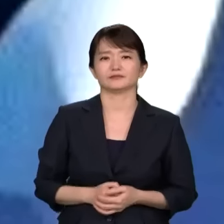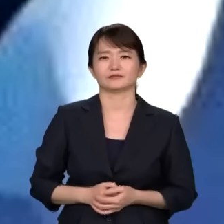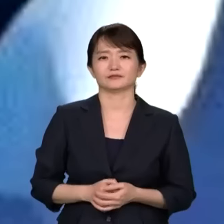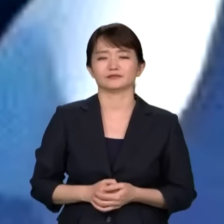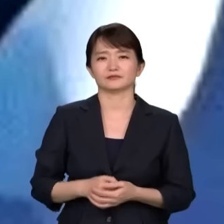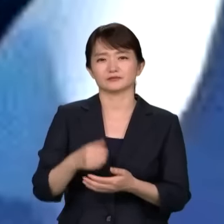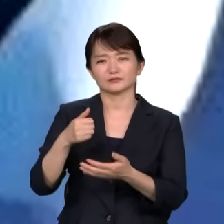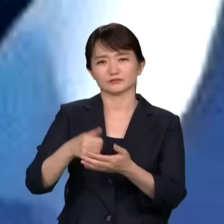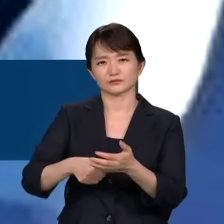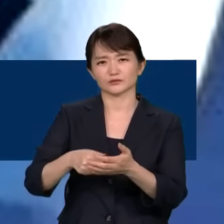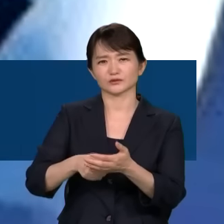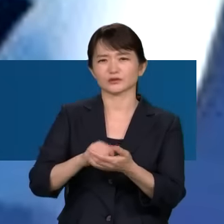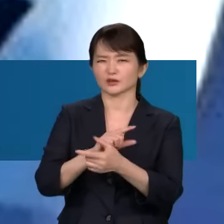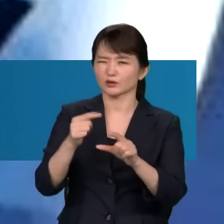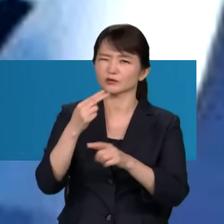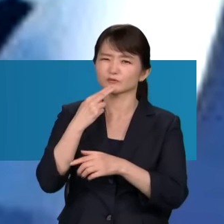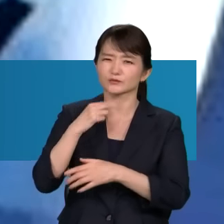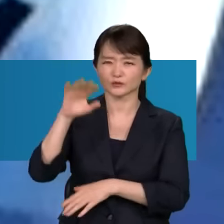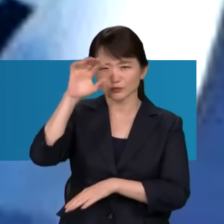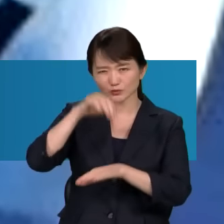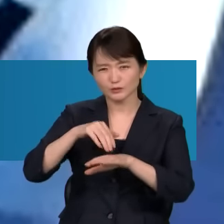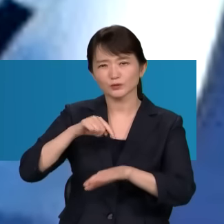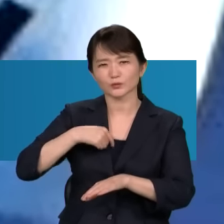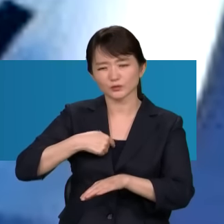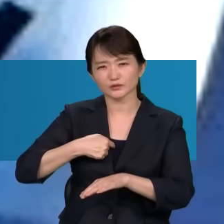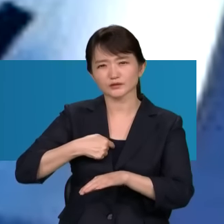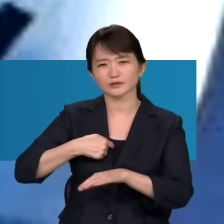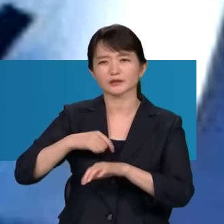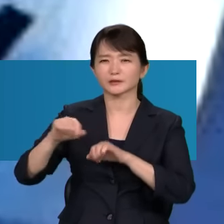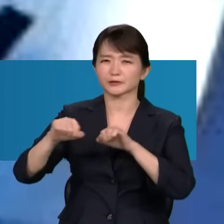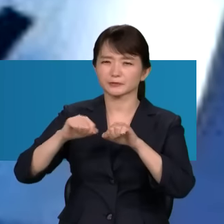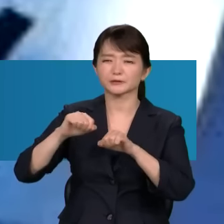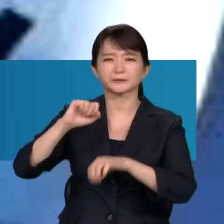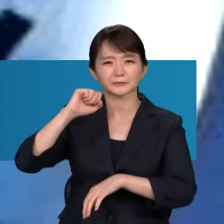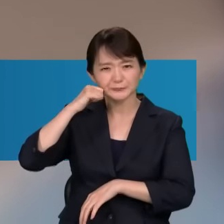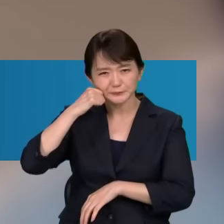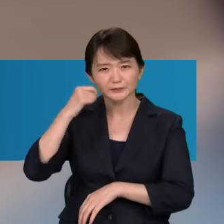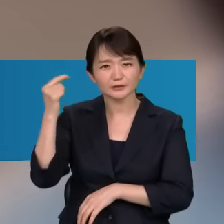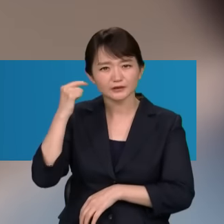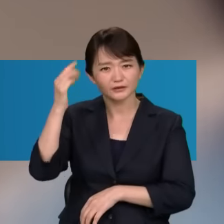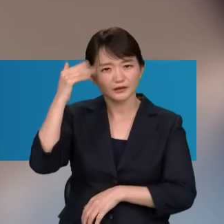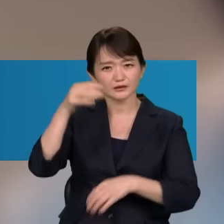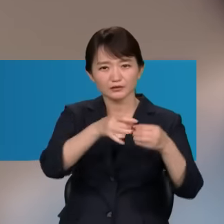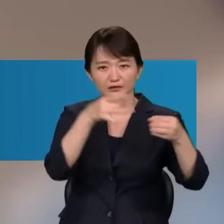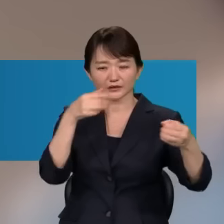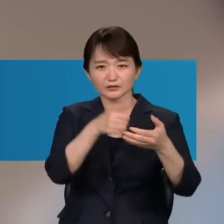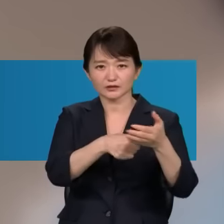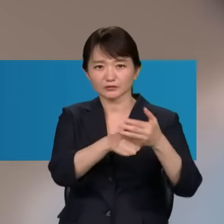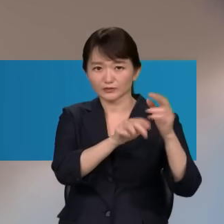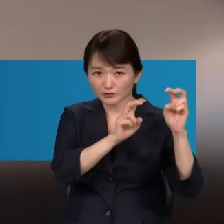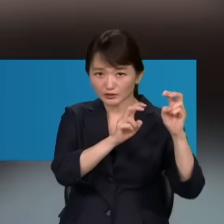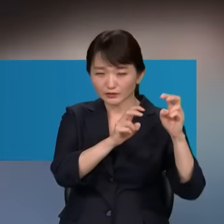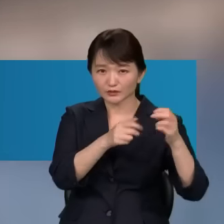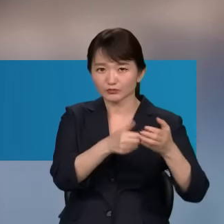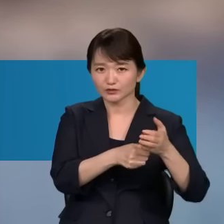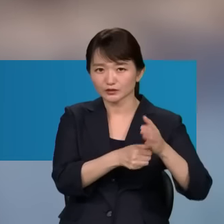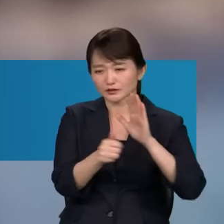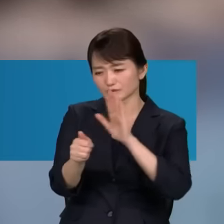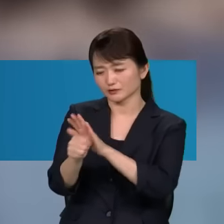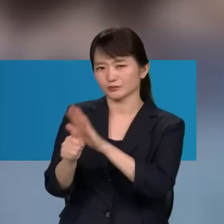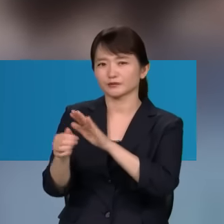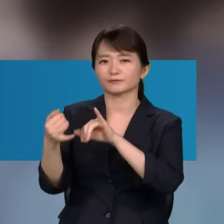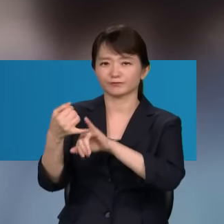된 장비가 없어서 훈련을 혼자 꾸리기 힘들다는 소식을 듣고 최근 한국 양궁 장비업체가 용품 지원을